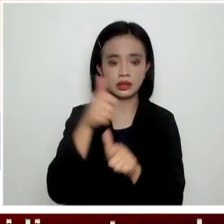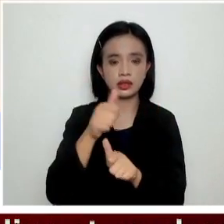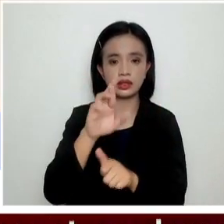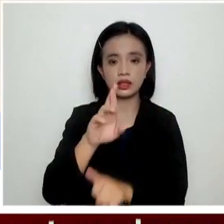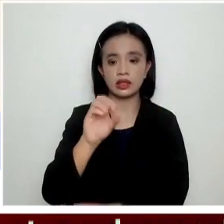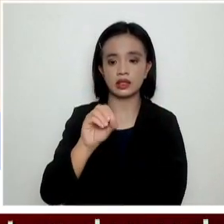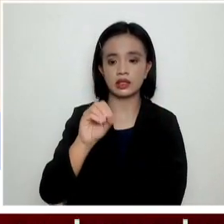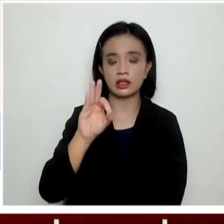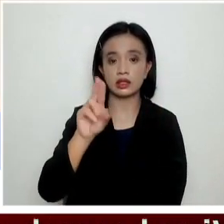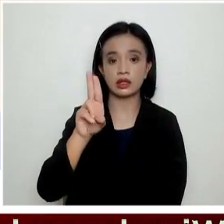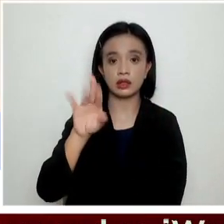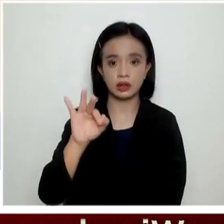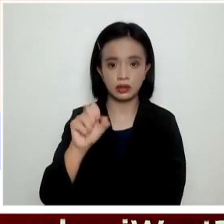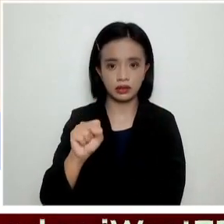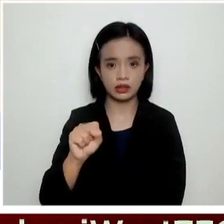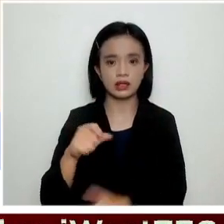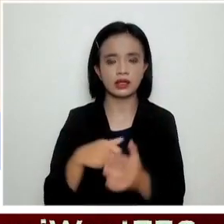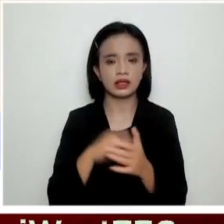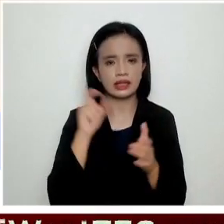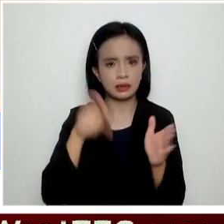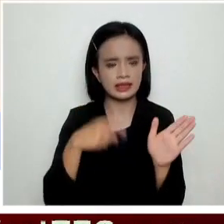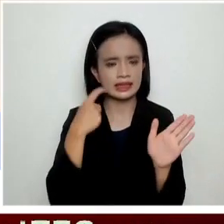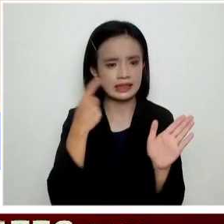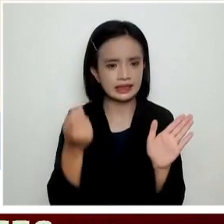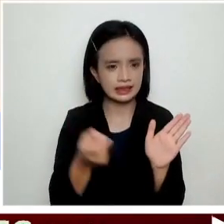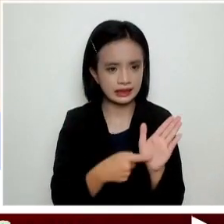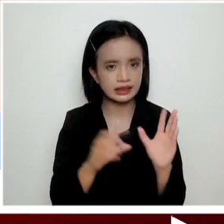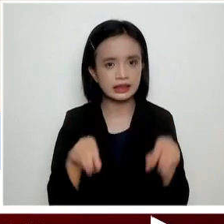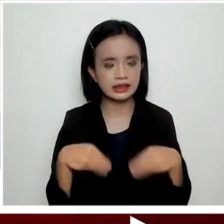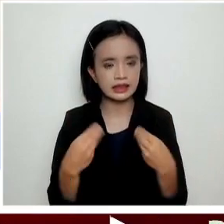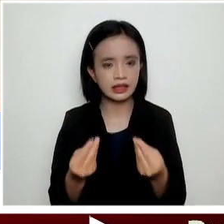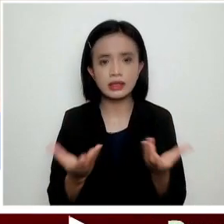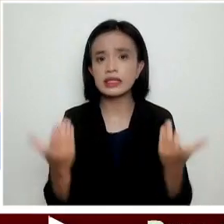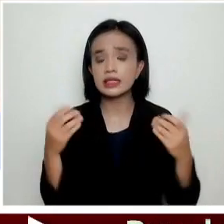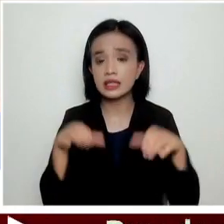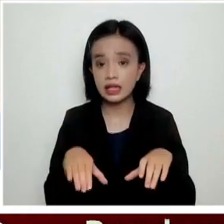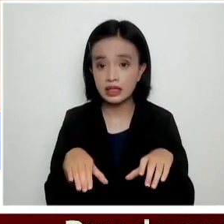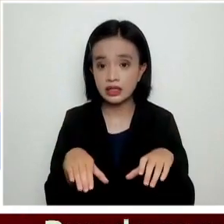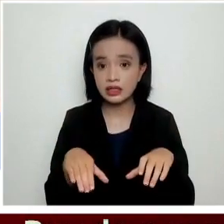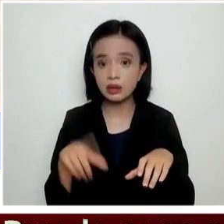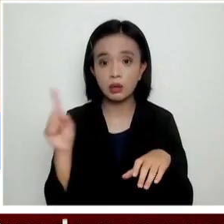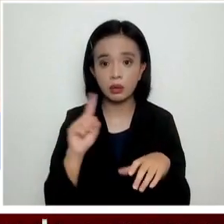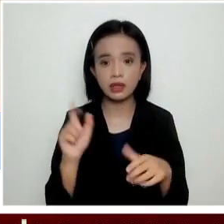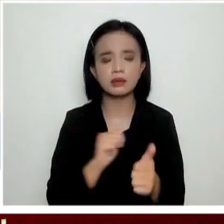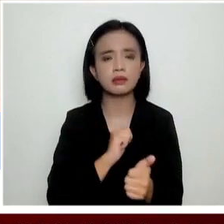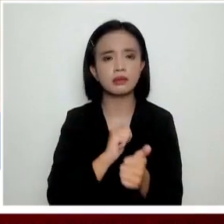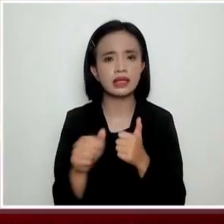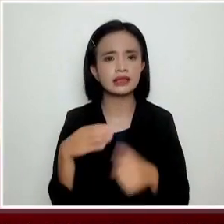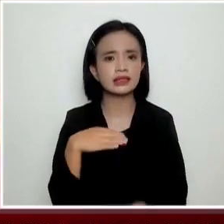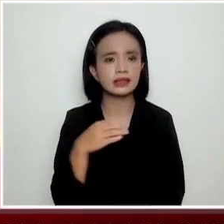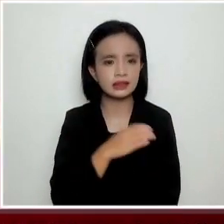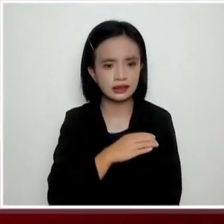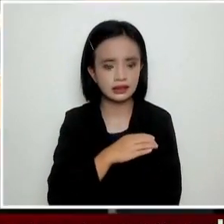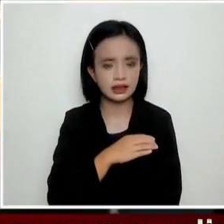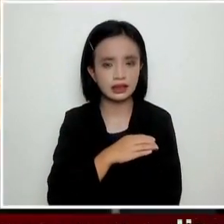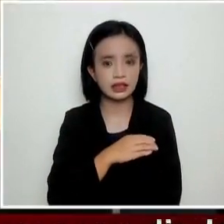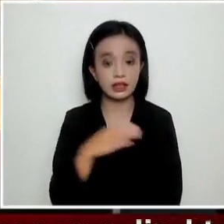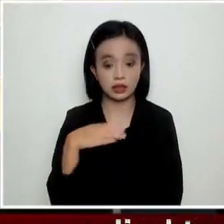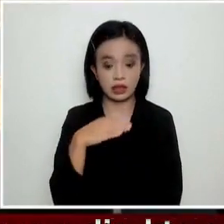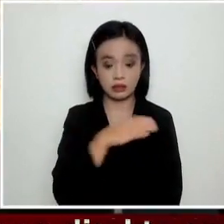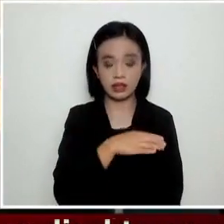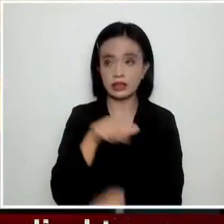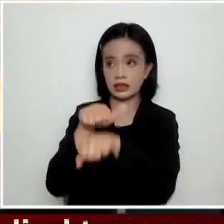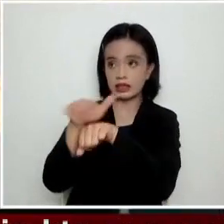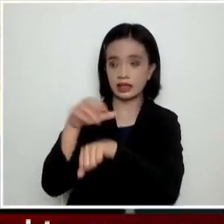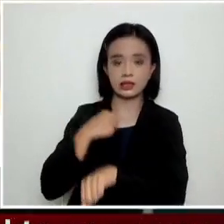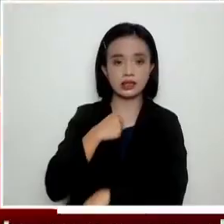senador na pag-ukulan naman ng pansin at pagkakataon ang ipinasa ng Kamara. Ipapadala ng Kamara sa Senado